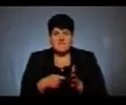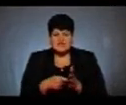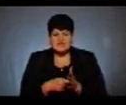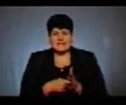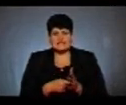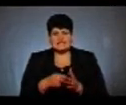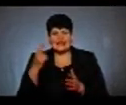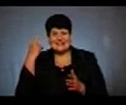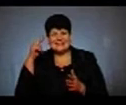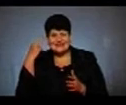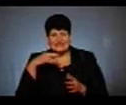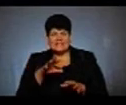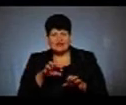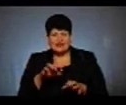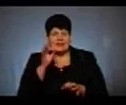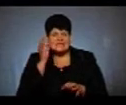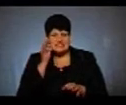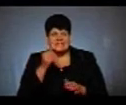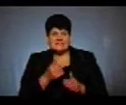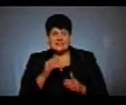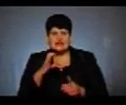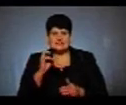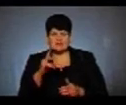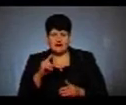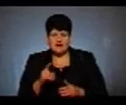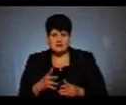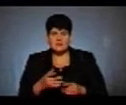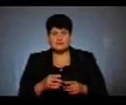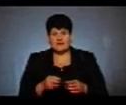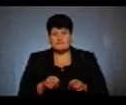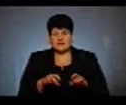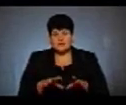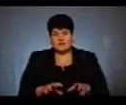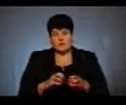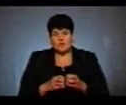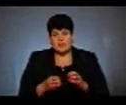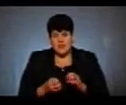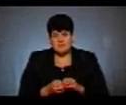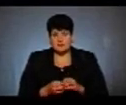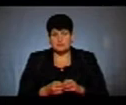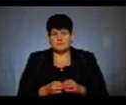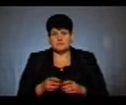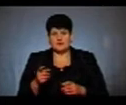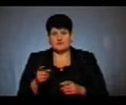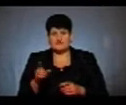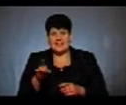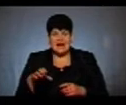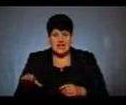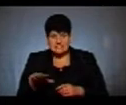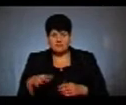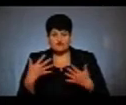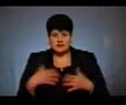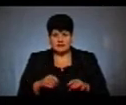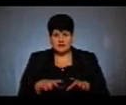м'ясоїдних тварин, це в основному лисиць, від сказу. Таким шляхом розв'язали проблему сказу провідні європейські країни ЄГС. Якщо взяти, для